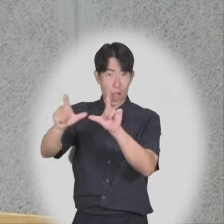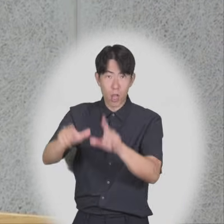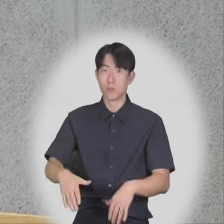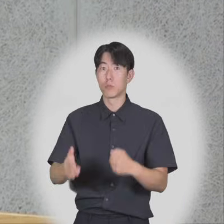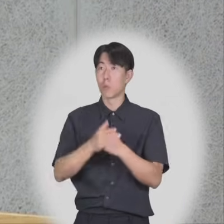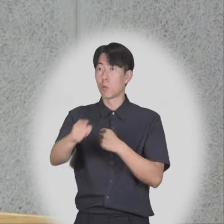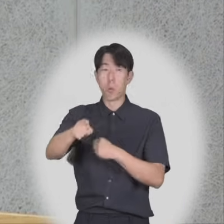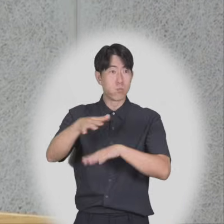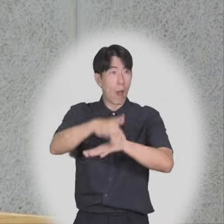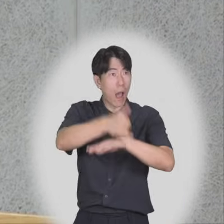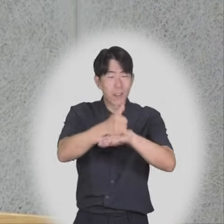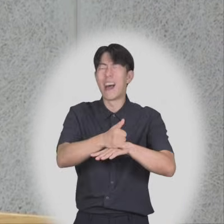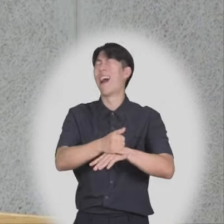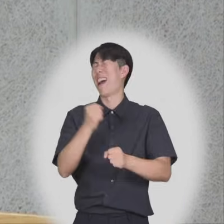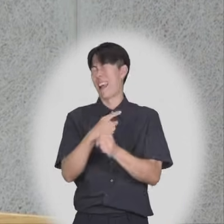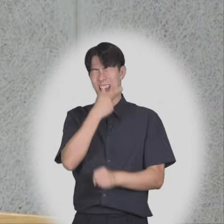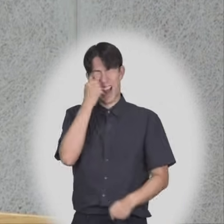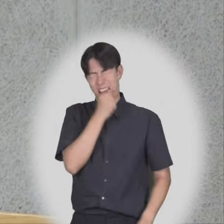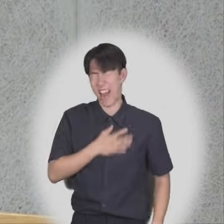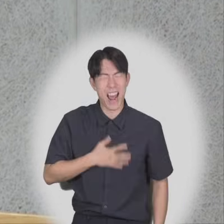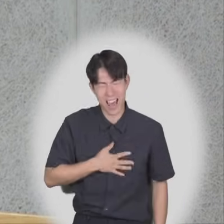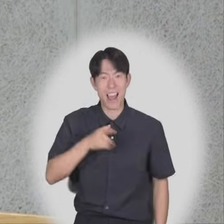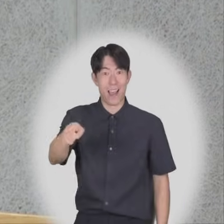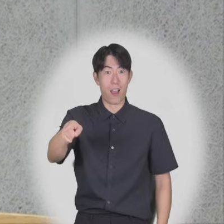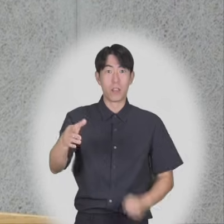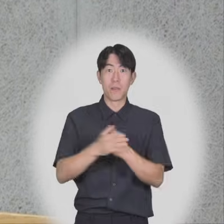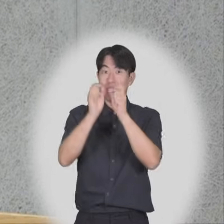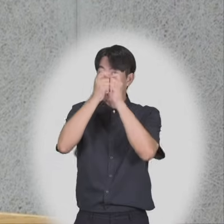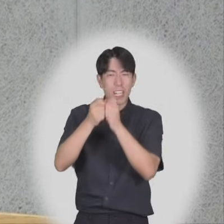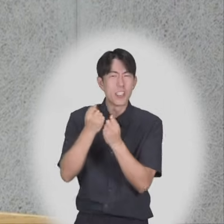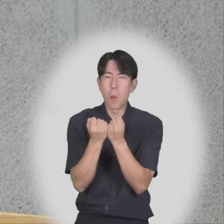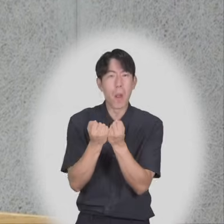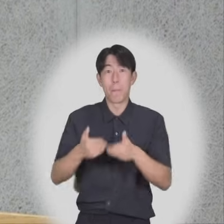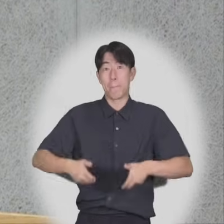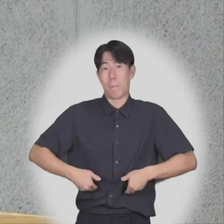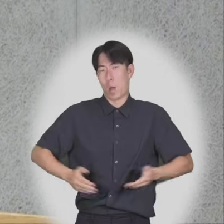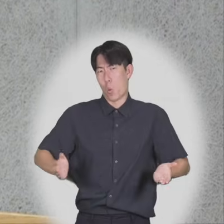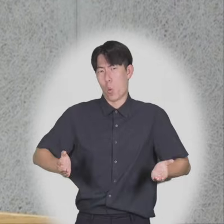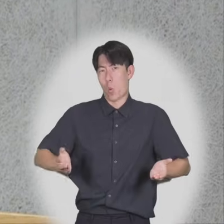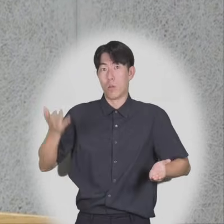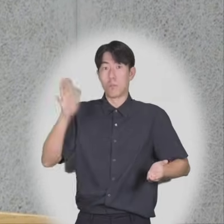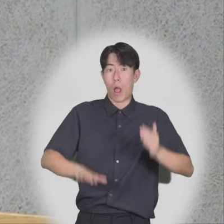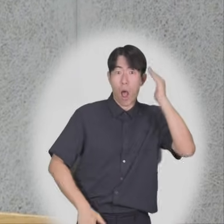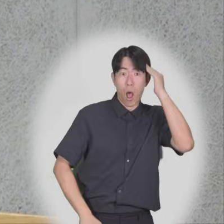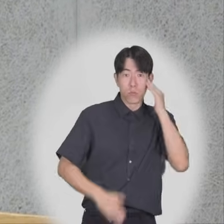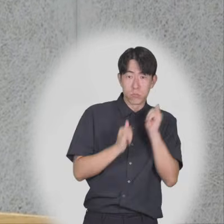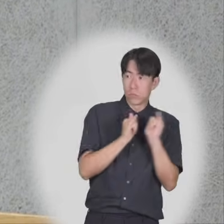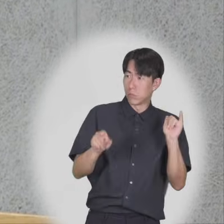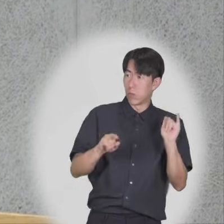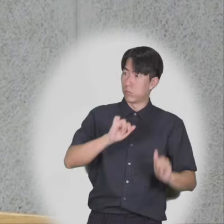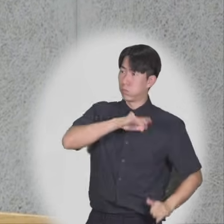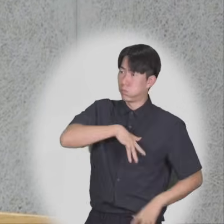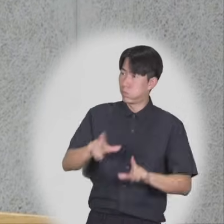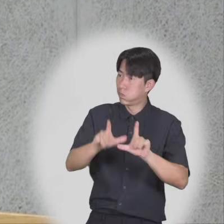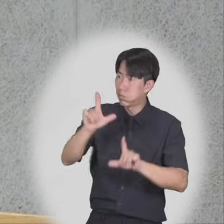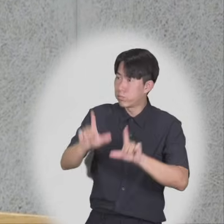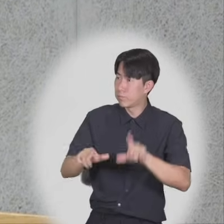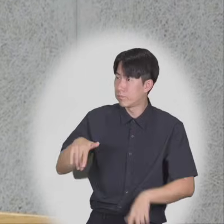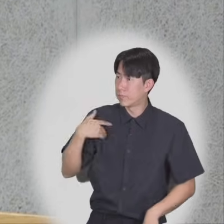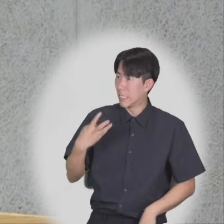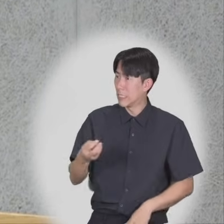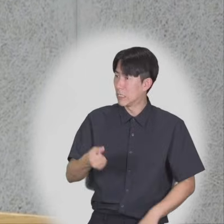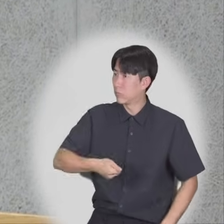잘 알죠. 그래서 이제 그런 풍습을 설명할 필요가 없지만은 우리는 그들의 풍습을 잘 모르기 때문에